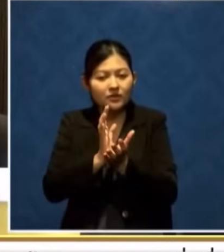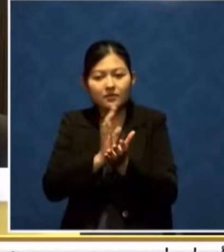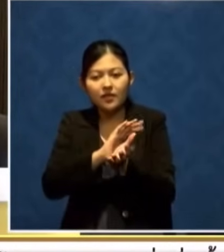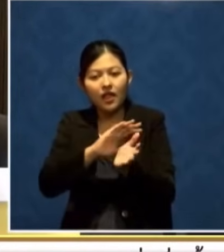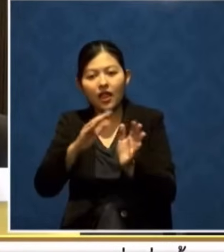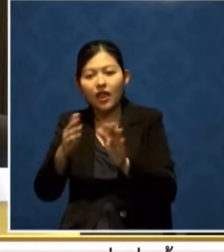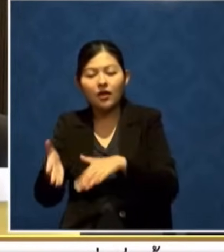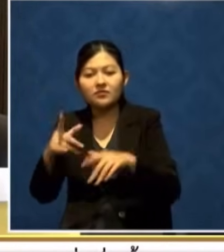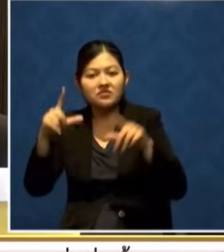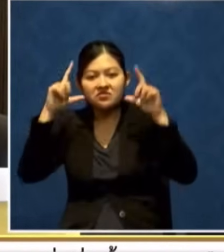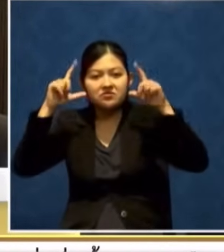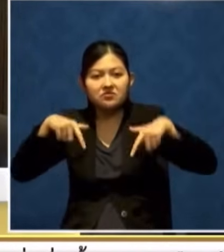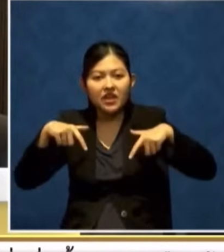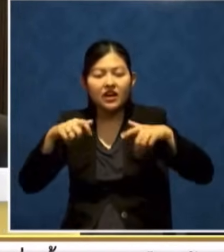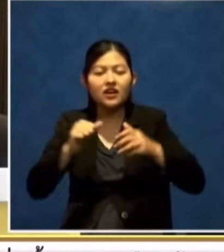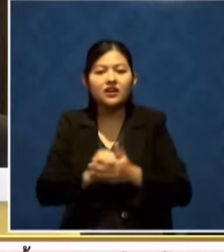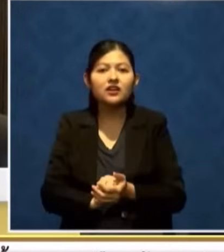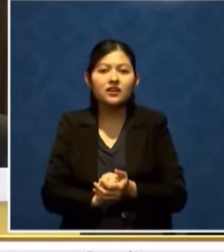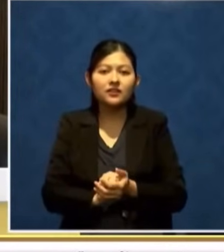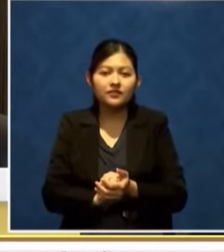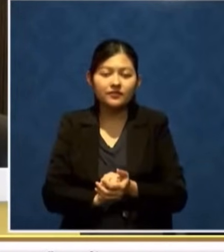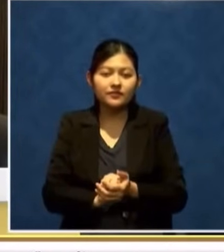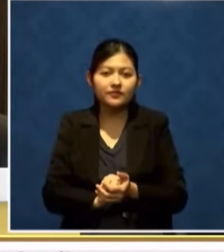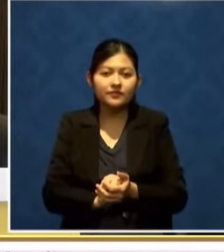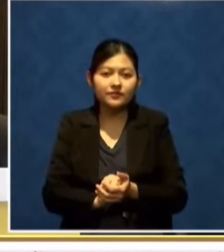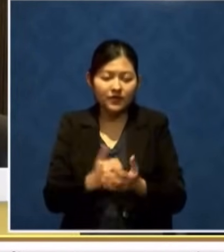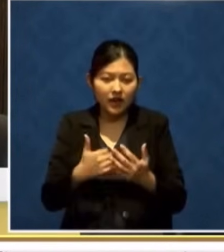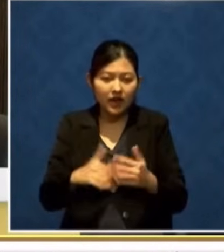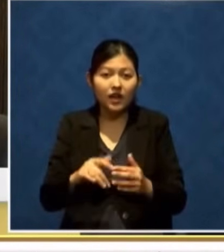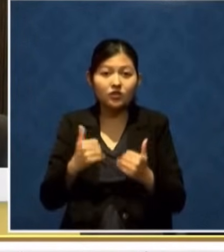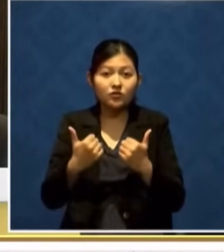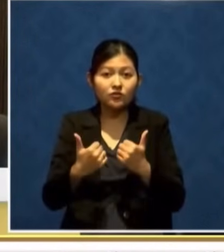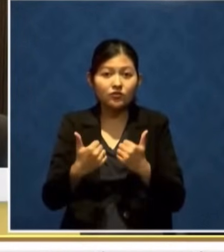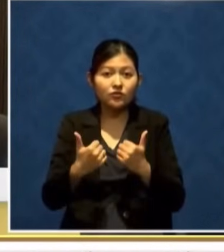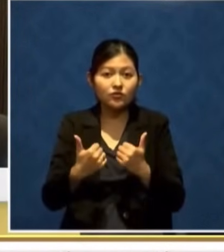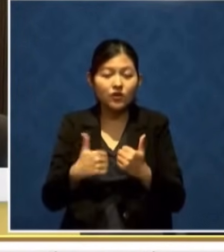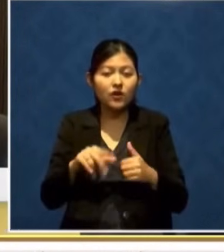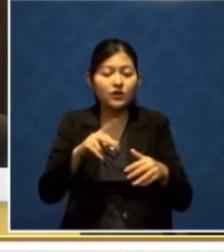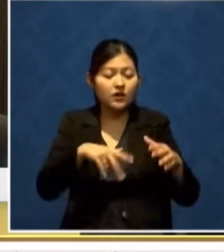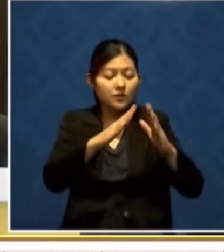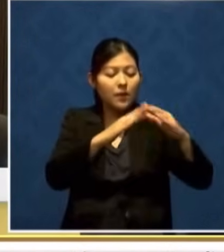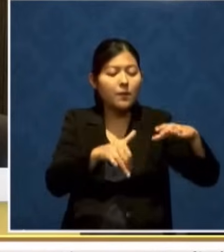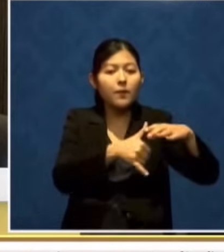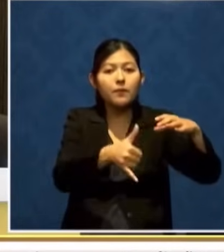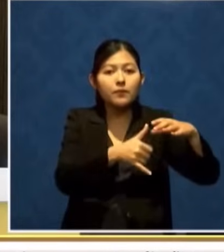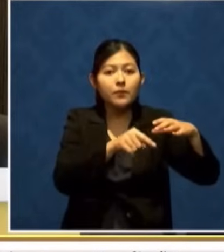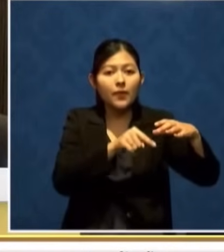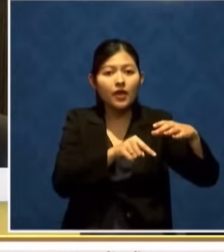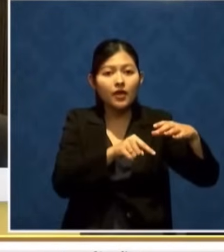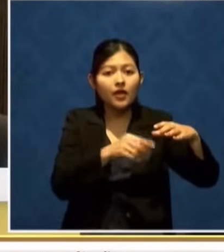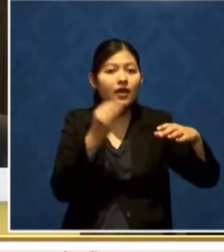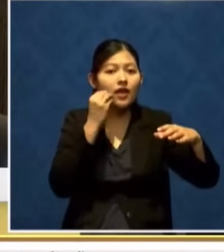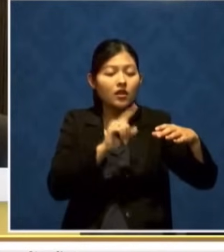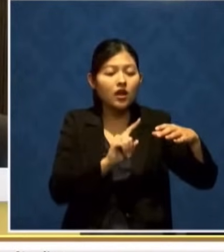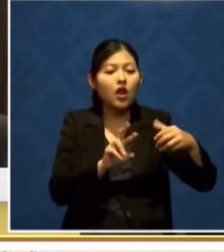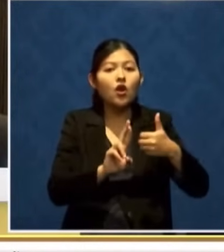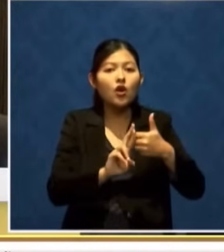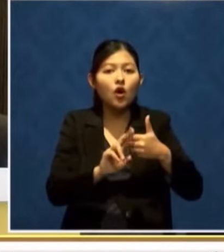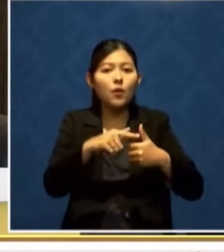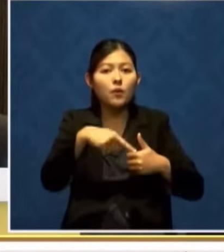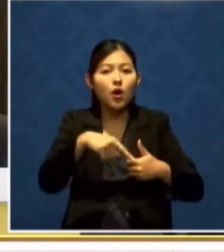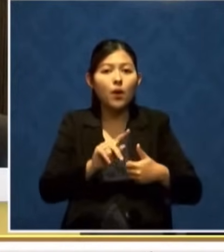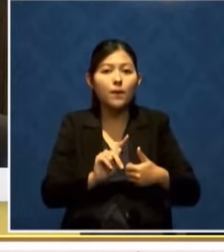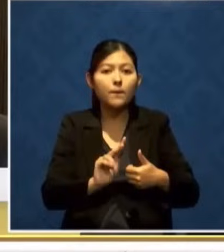ๆไม่ว่าจะเป็นกรณีที่ล่าสุดที่มีการไปตรวจค้นบ้านของรองผบ.ตร